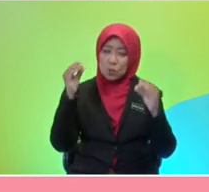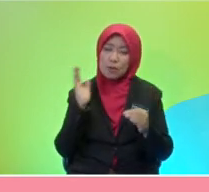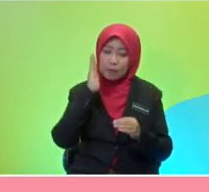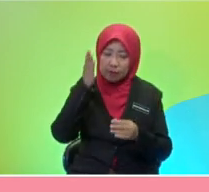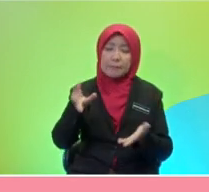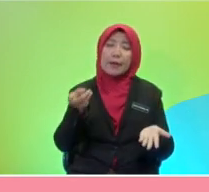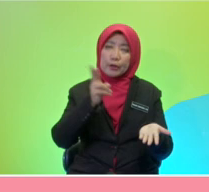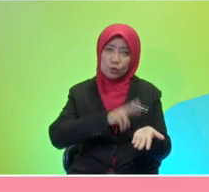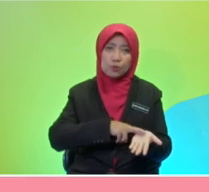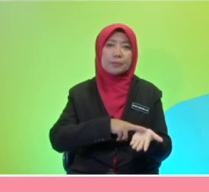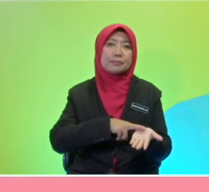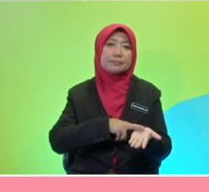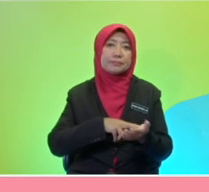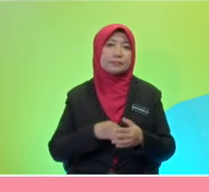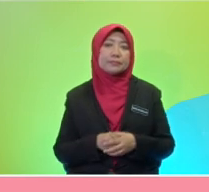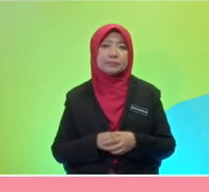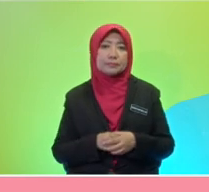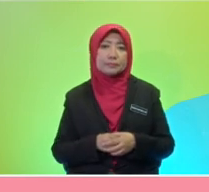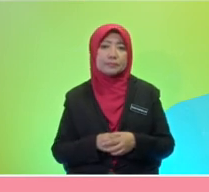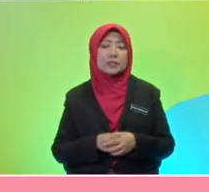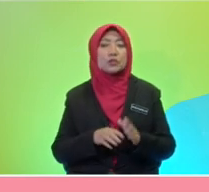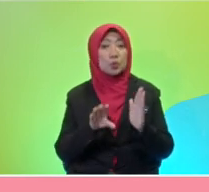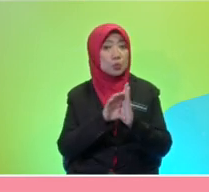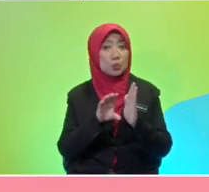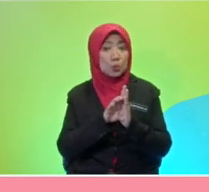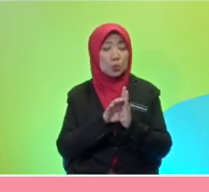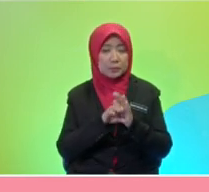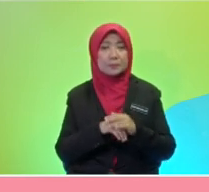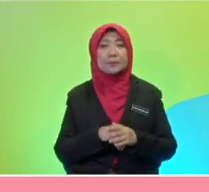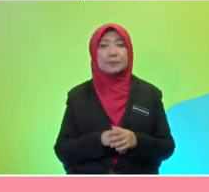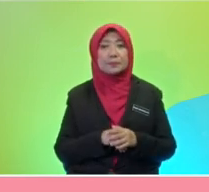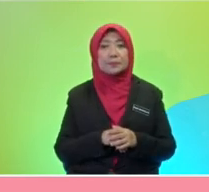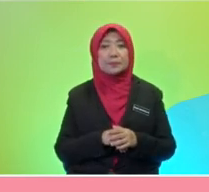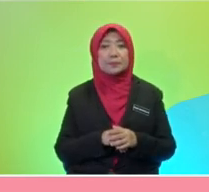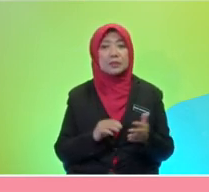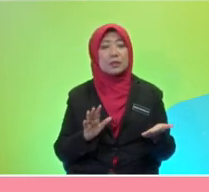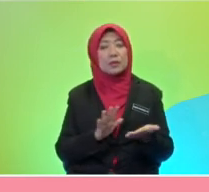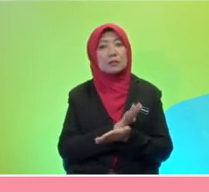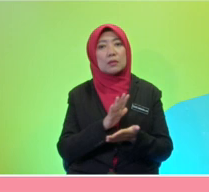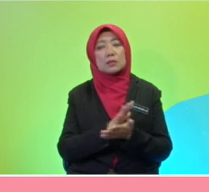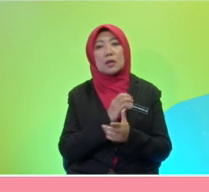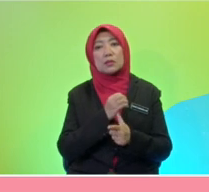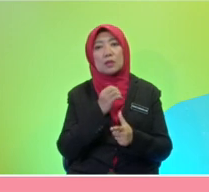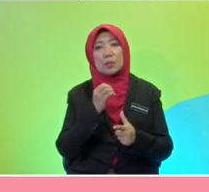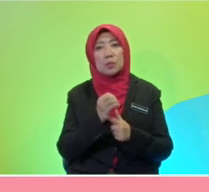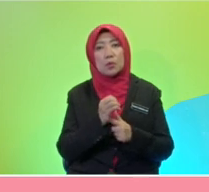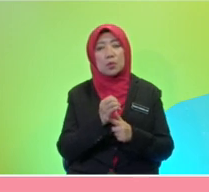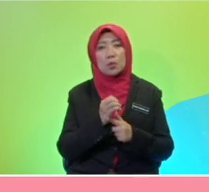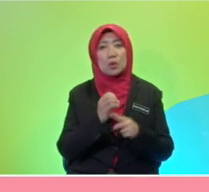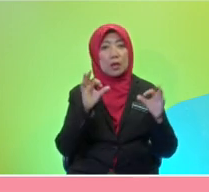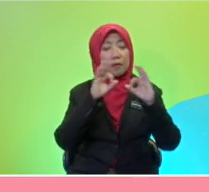template yang disediakan Oke ini adalah contoh template yang guru-guru perlu gunakan untuk merecord pencapaian